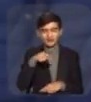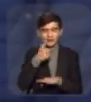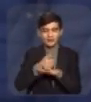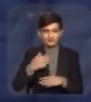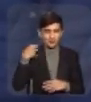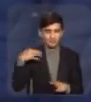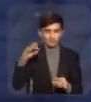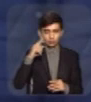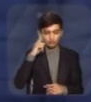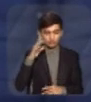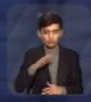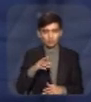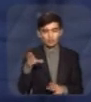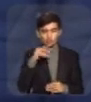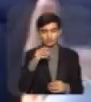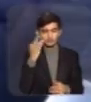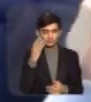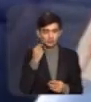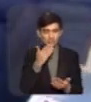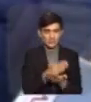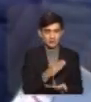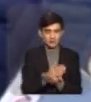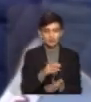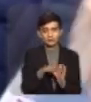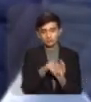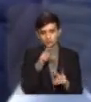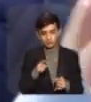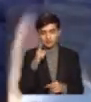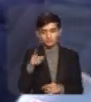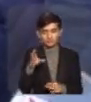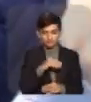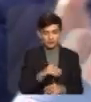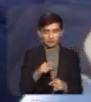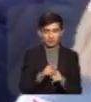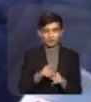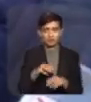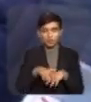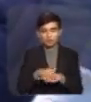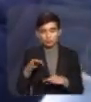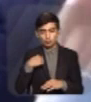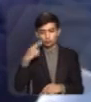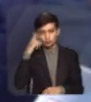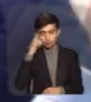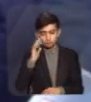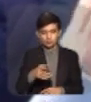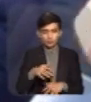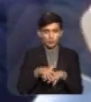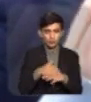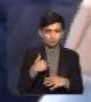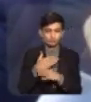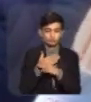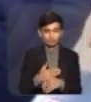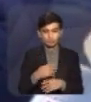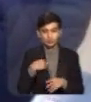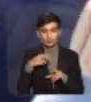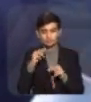ойламайды? Әрине, олардың қалтасы толы. Депутат жолдастар, сіздер сонша халықтың қамын жеп, халықтың сөзін сөйлеймін